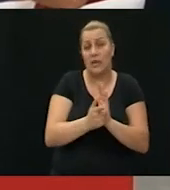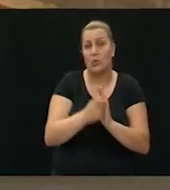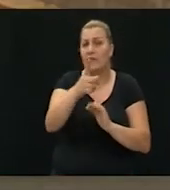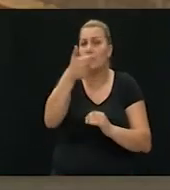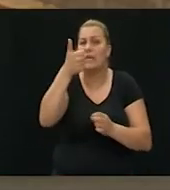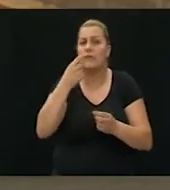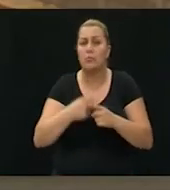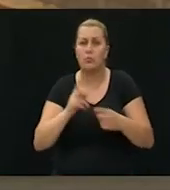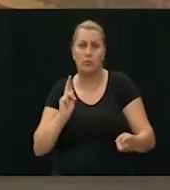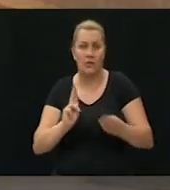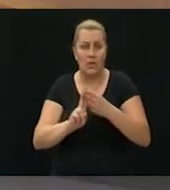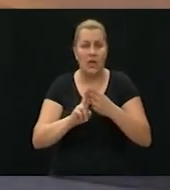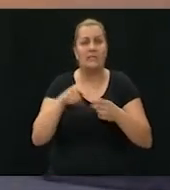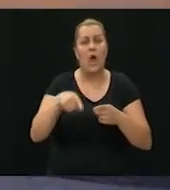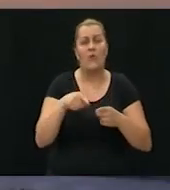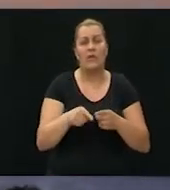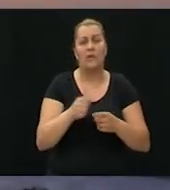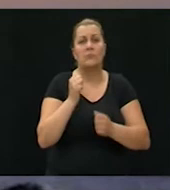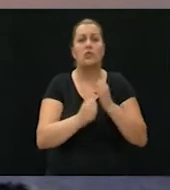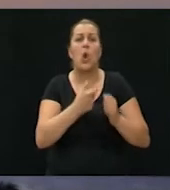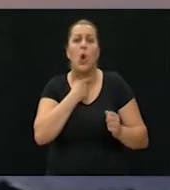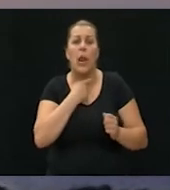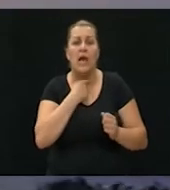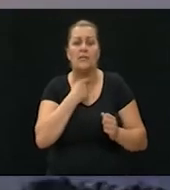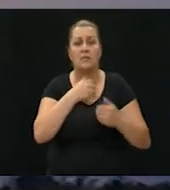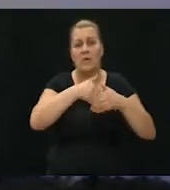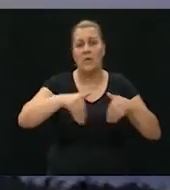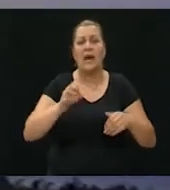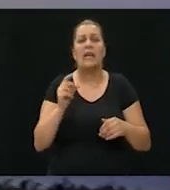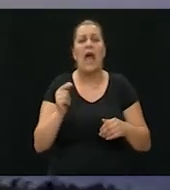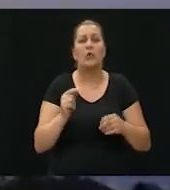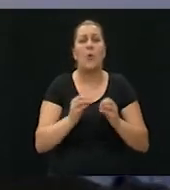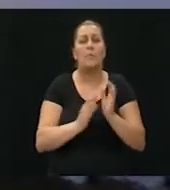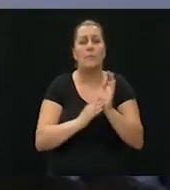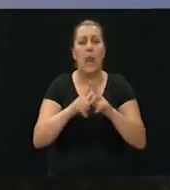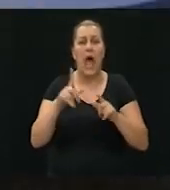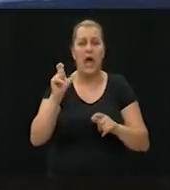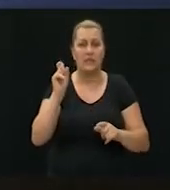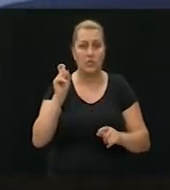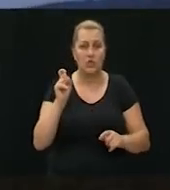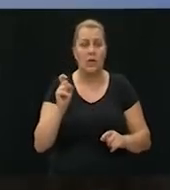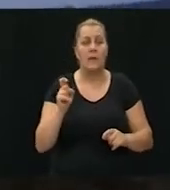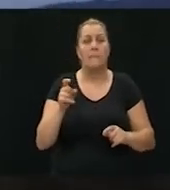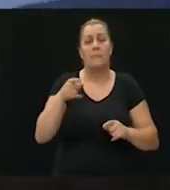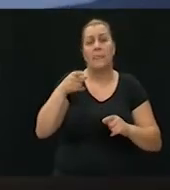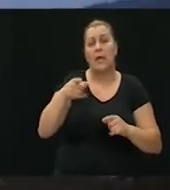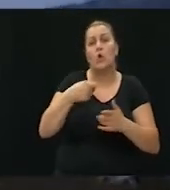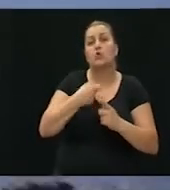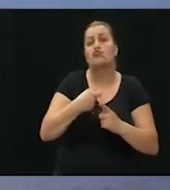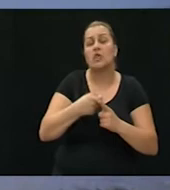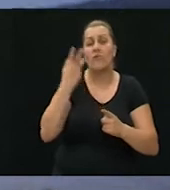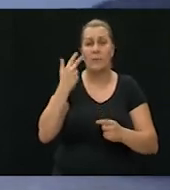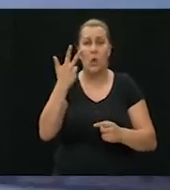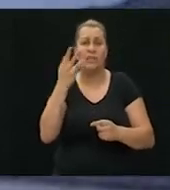se suočavate sa zloglasnim postrojbama Ratka Mladića, kapetana Dragana. Znate, Kruševo je